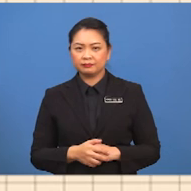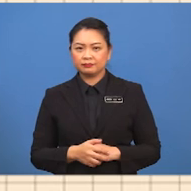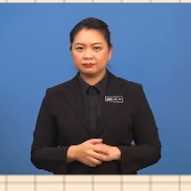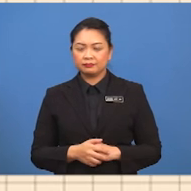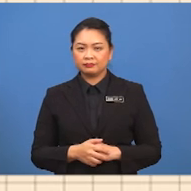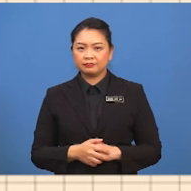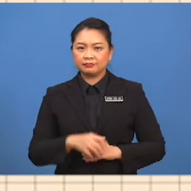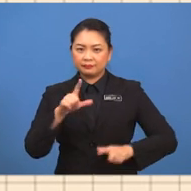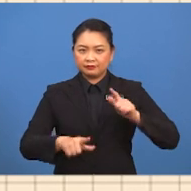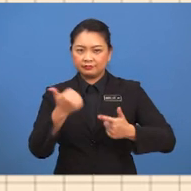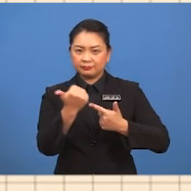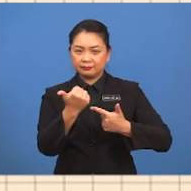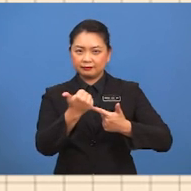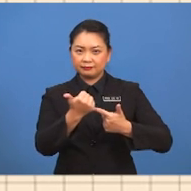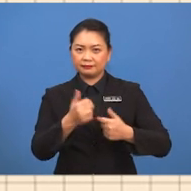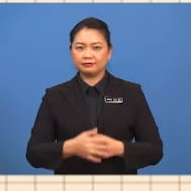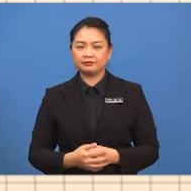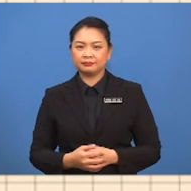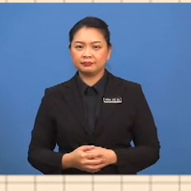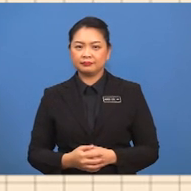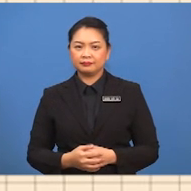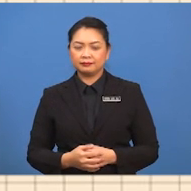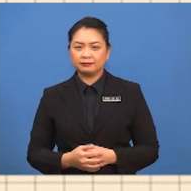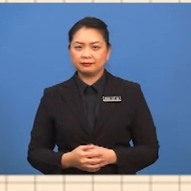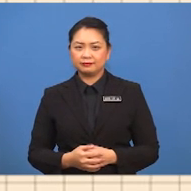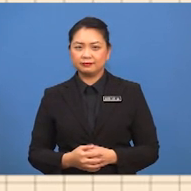Langkah kedua, kenal pasti